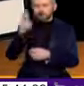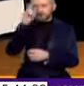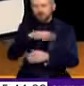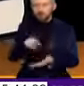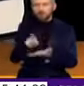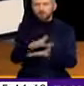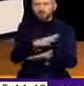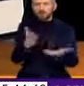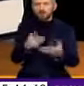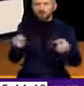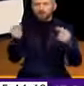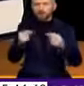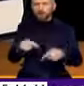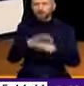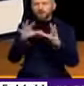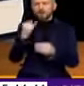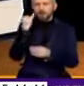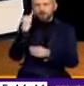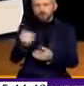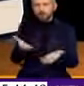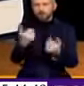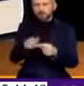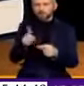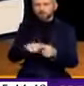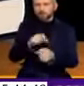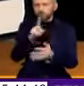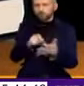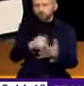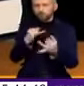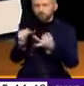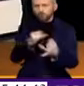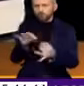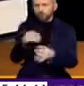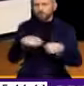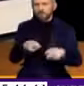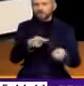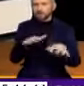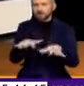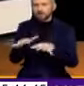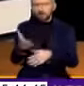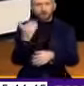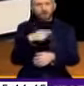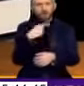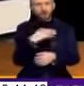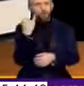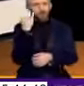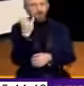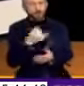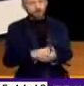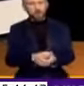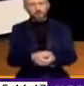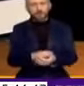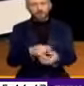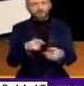країні мають бути якісь конкретні загальні ідеї. От давайте з цього приводу поговоримо. Давайте про децентралізацію. Поговоримо про ідеї про